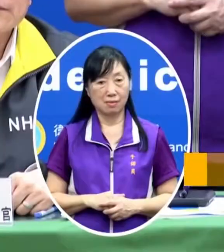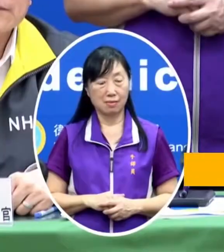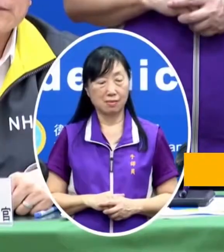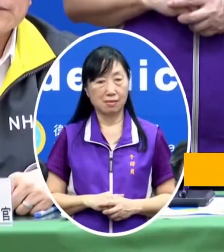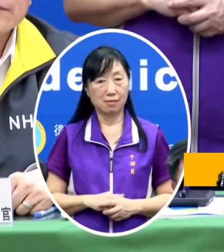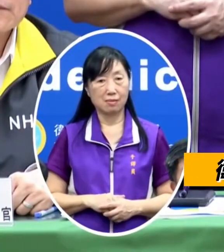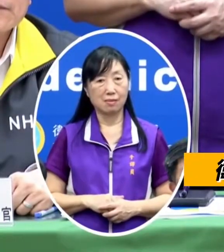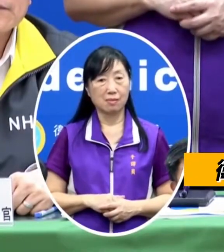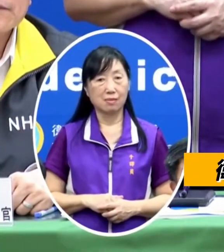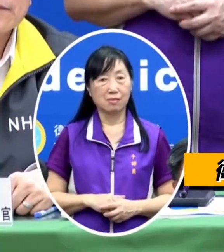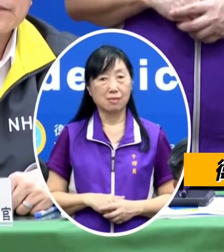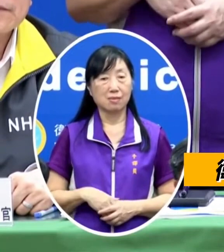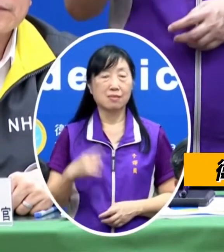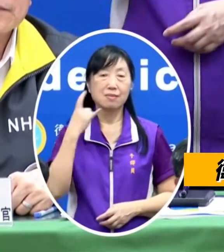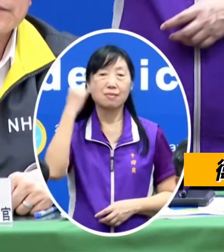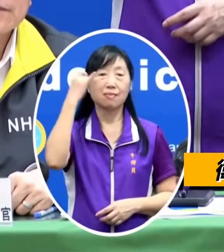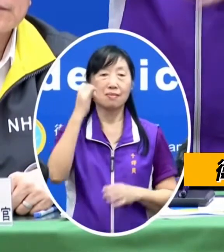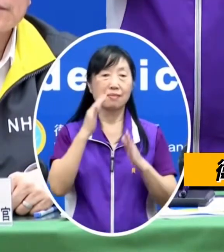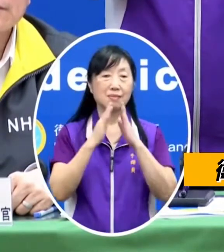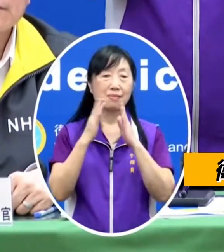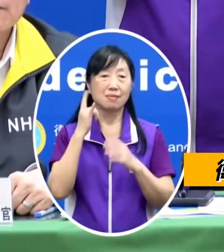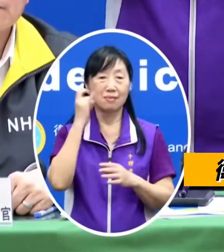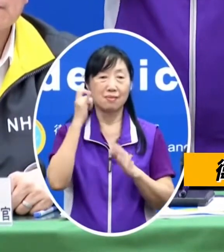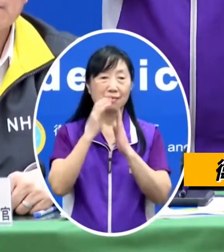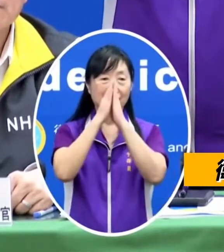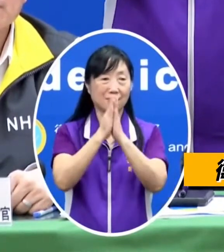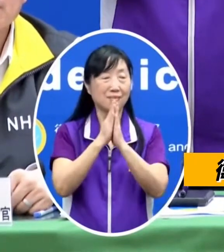担。妈祖哈、是慈悲的，